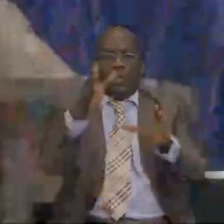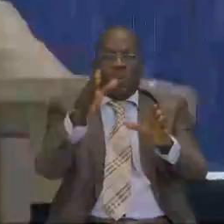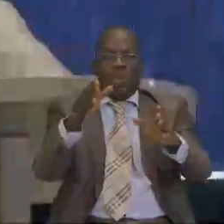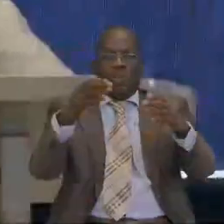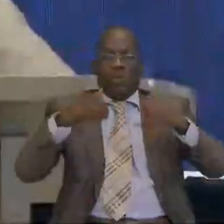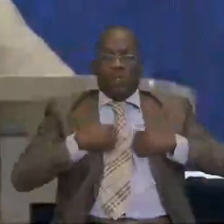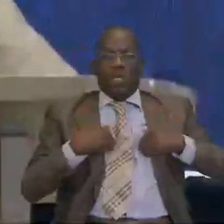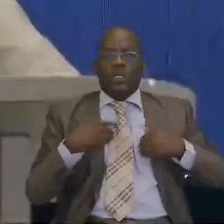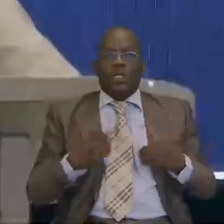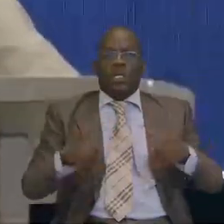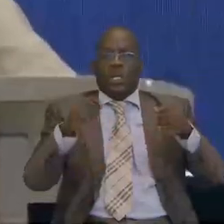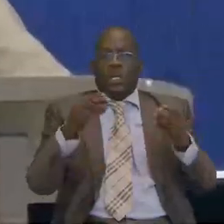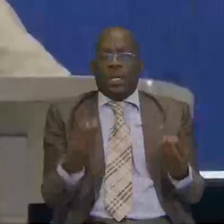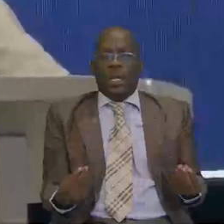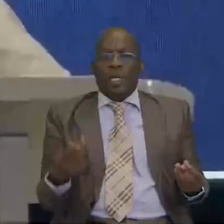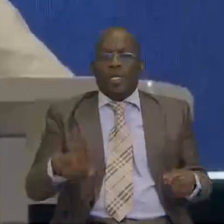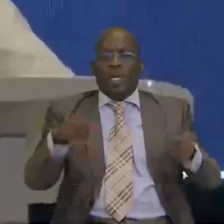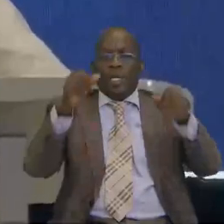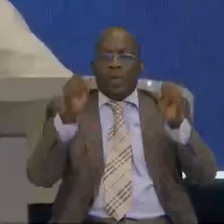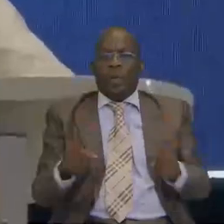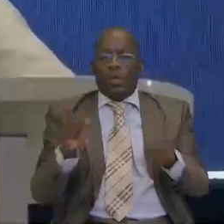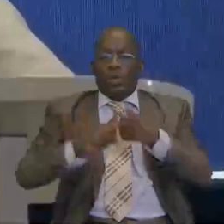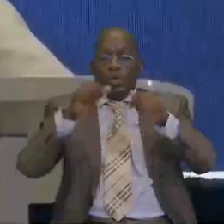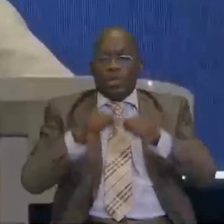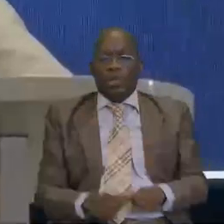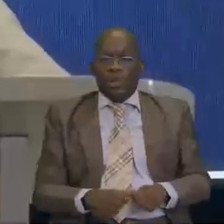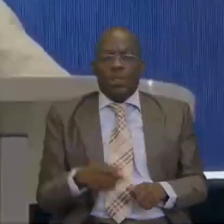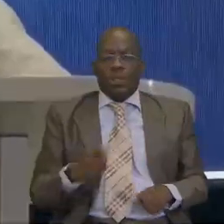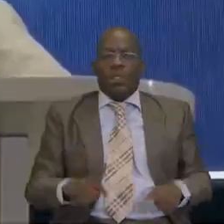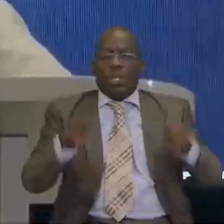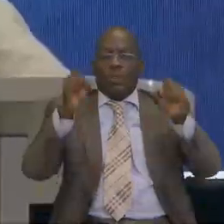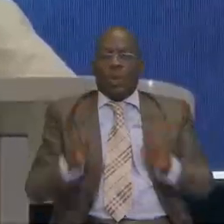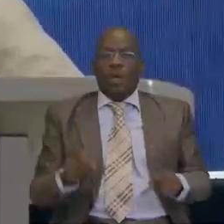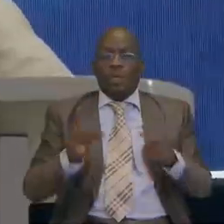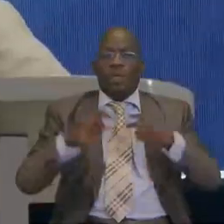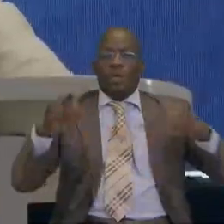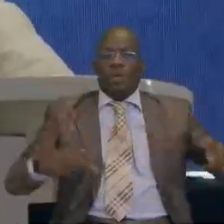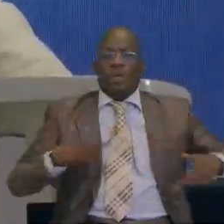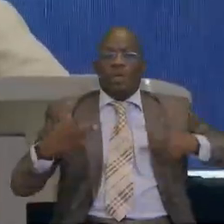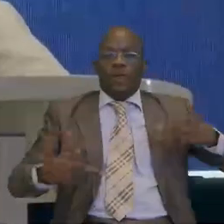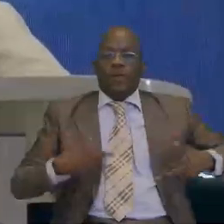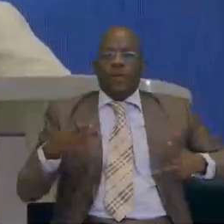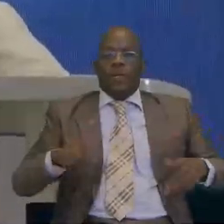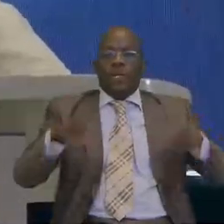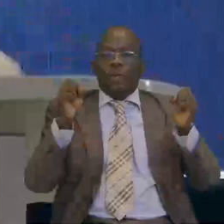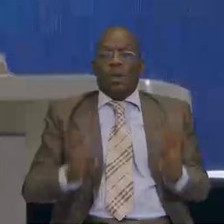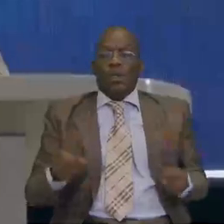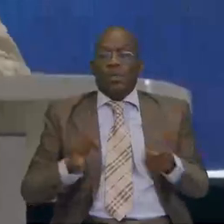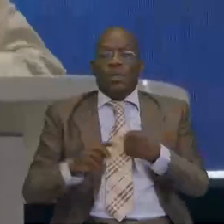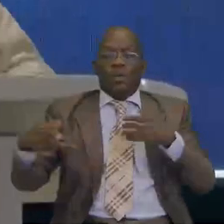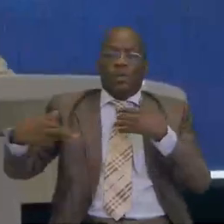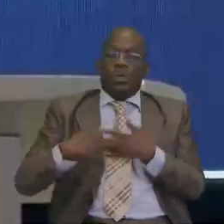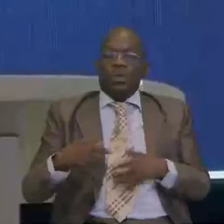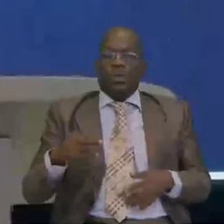posséder le pays, la puissance pour renouveler, la puissance pour réveiller, la puissance pour